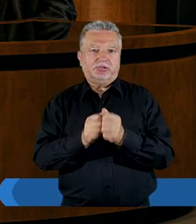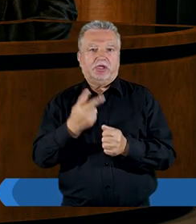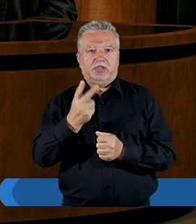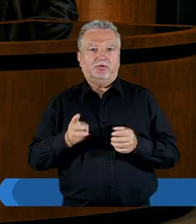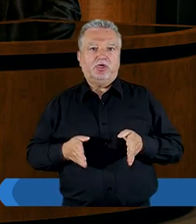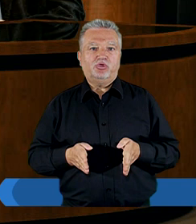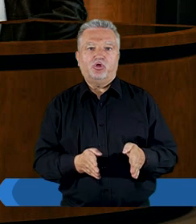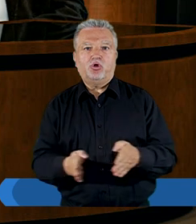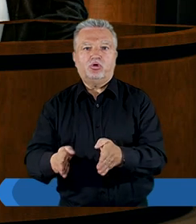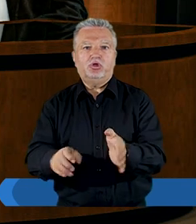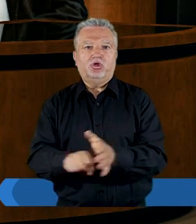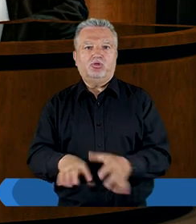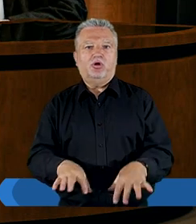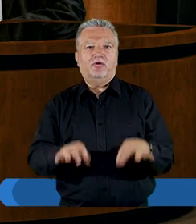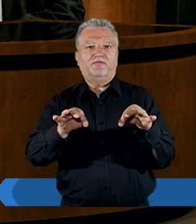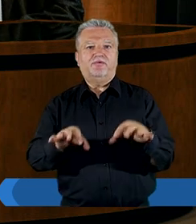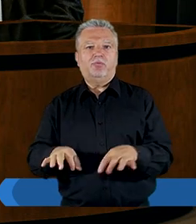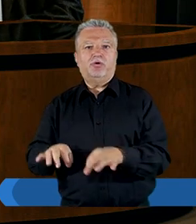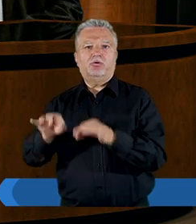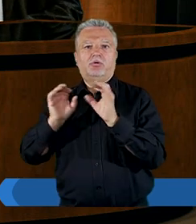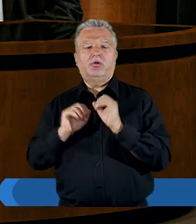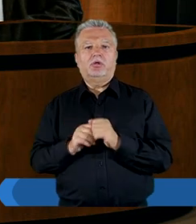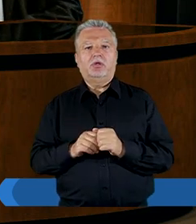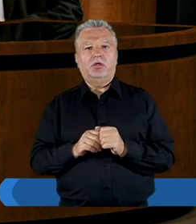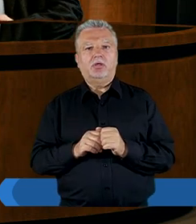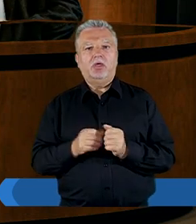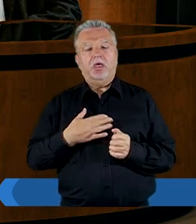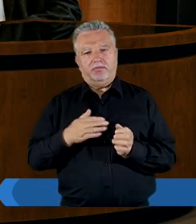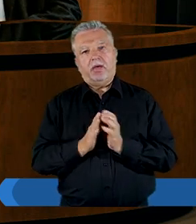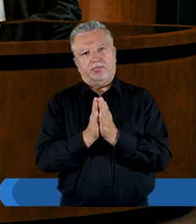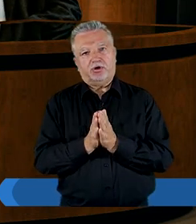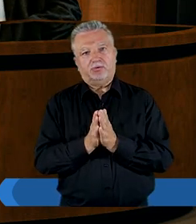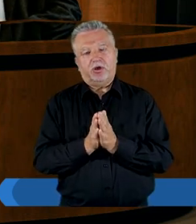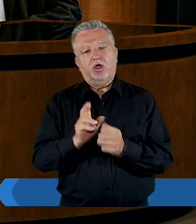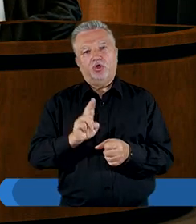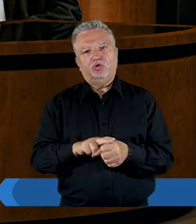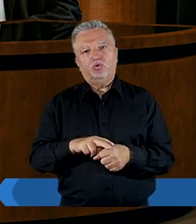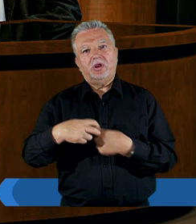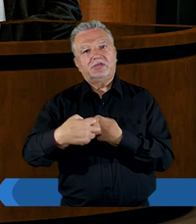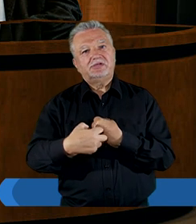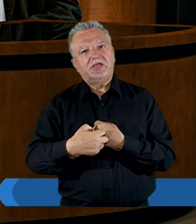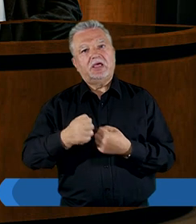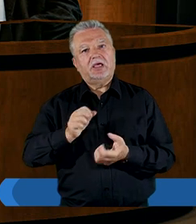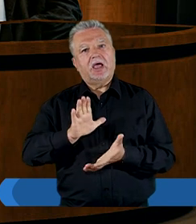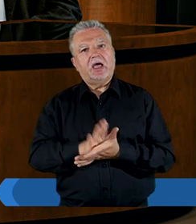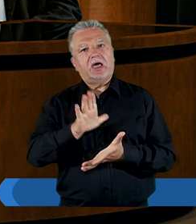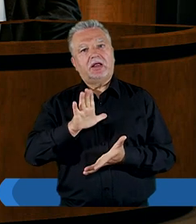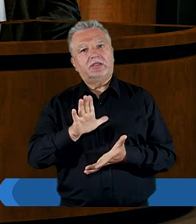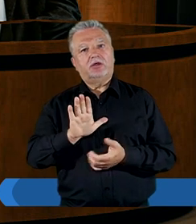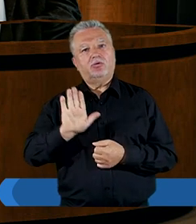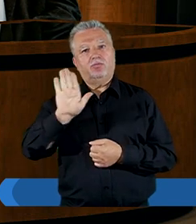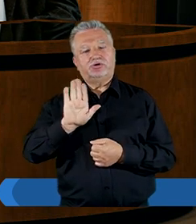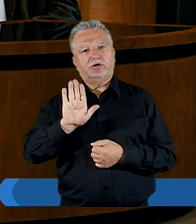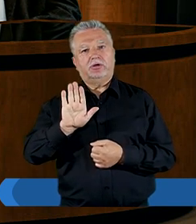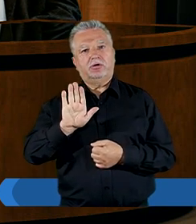wyboru. I tutaj miałabym prośbę do was. Które cechy charakteru